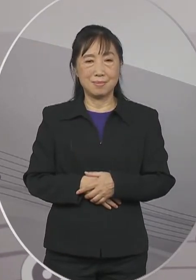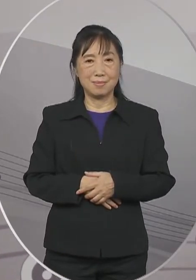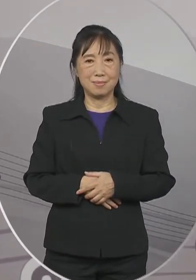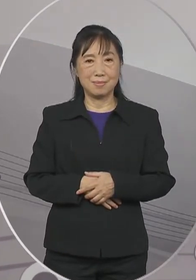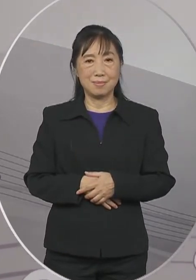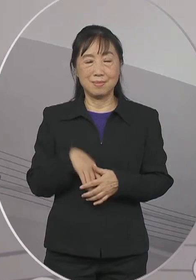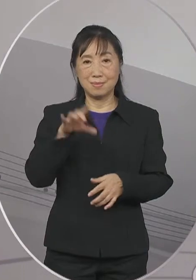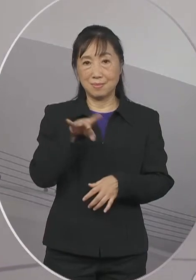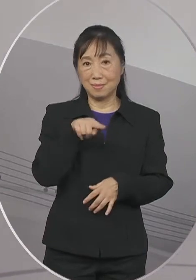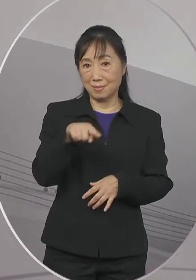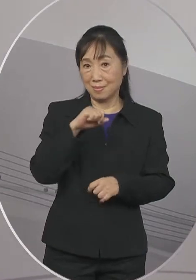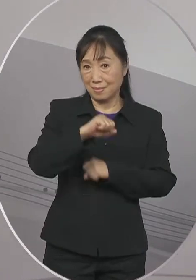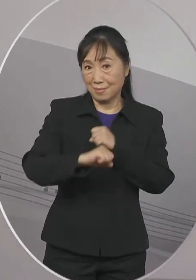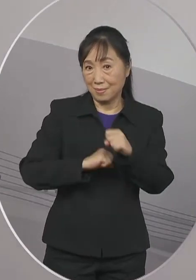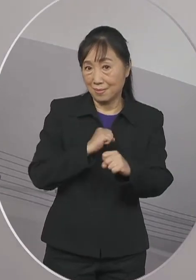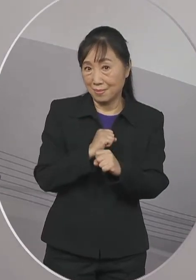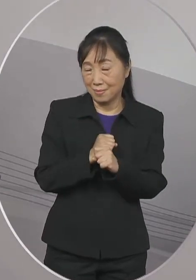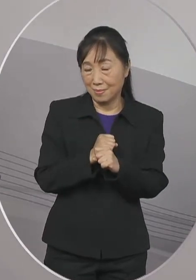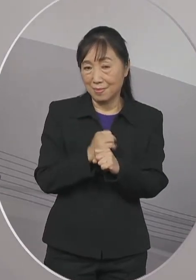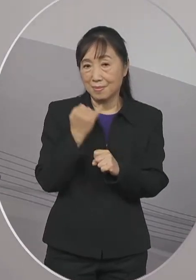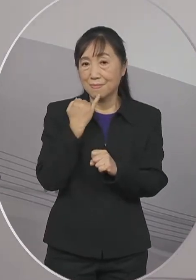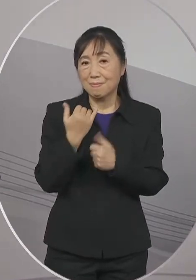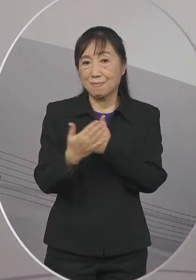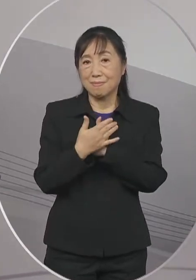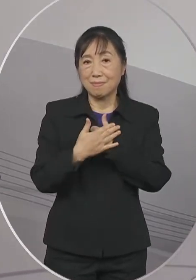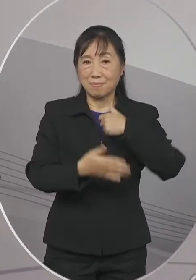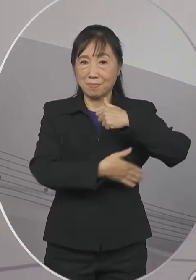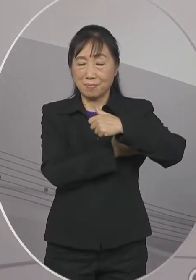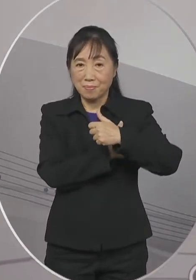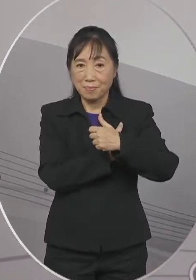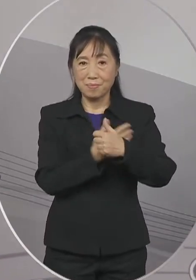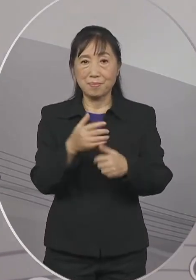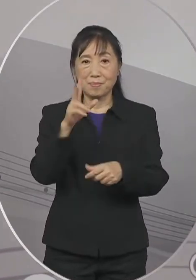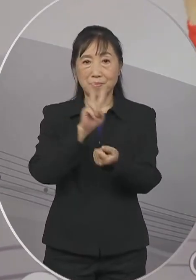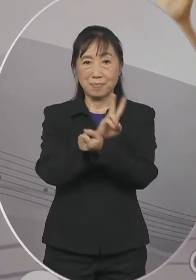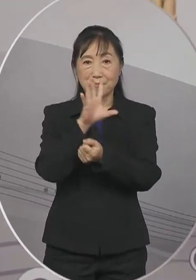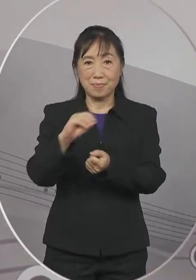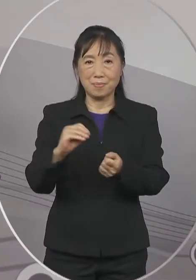透过这样子不断的运动到我们的腋下淋巴，